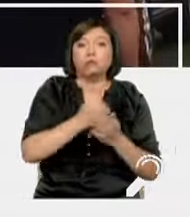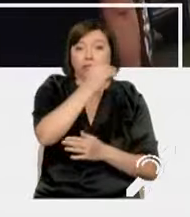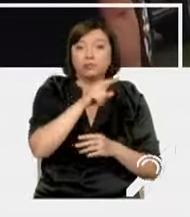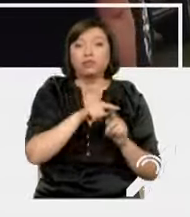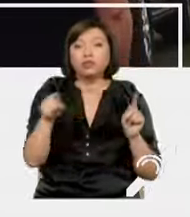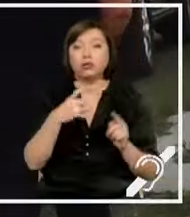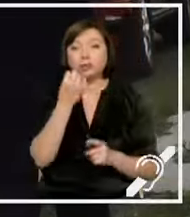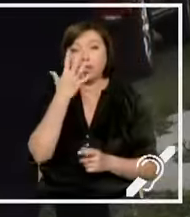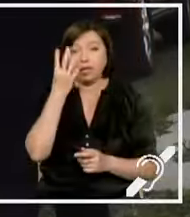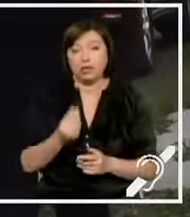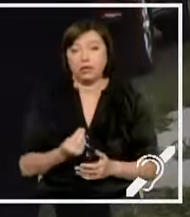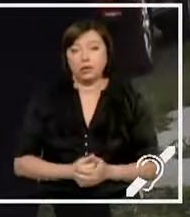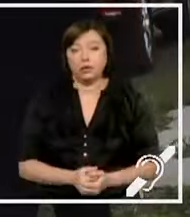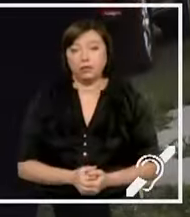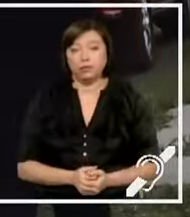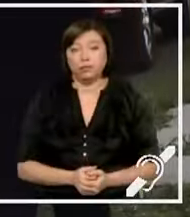zile